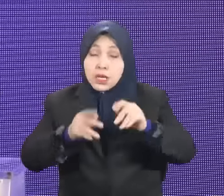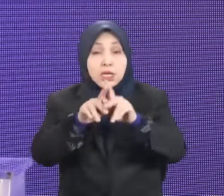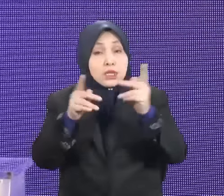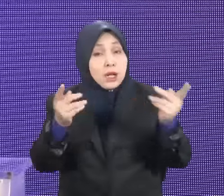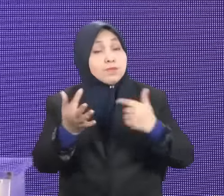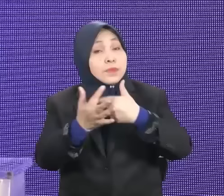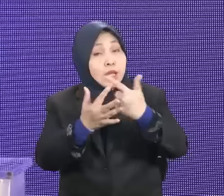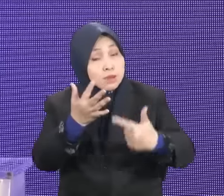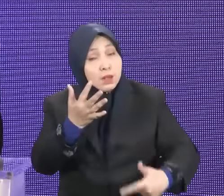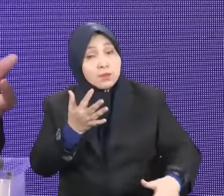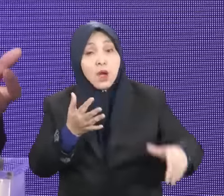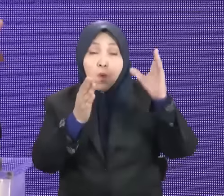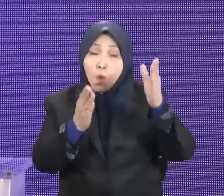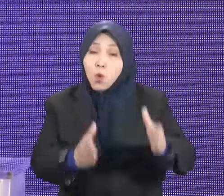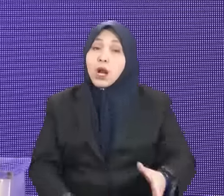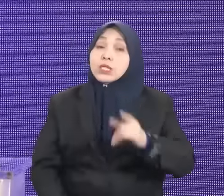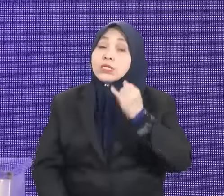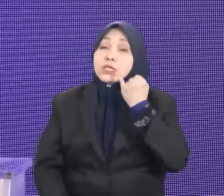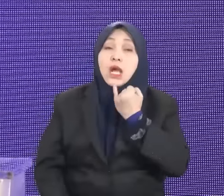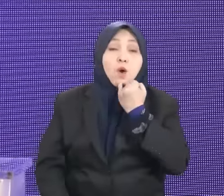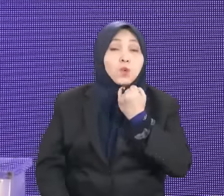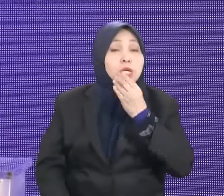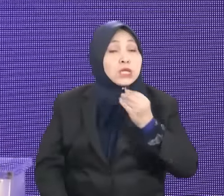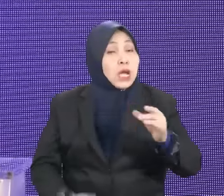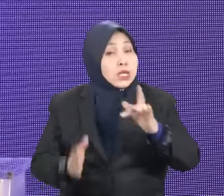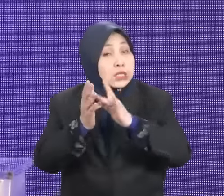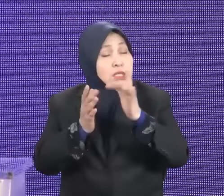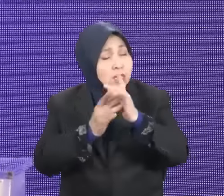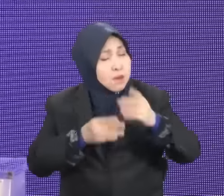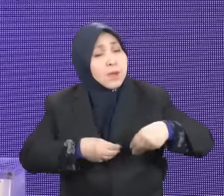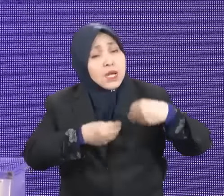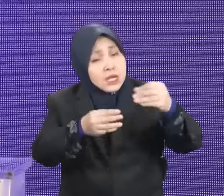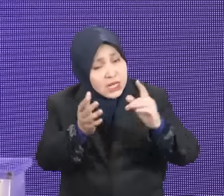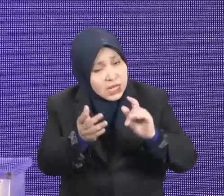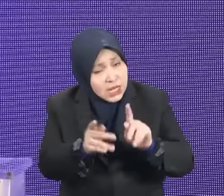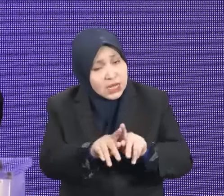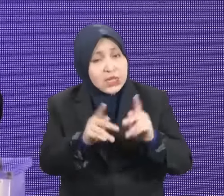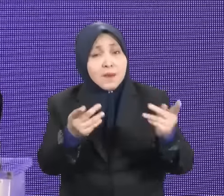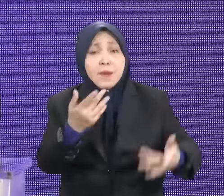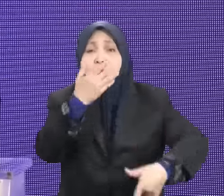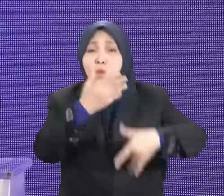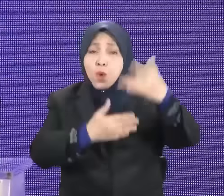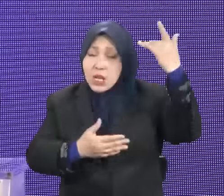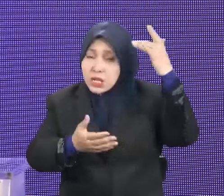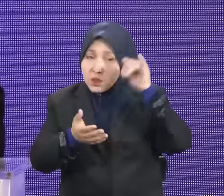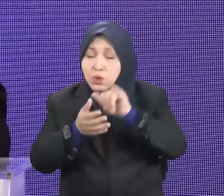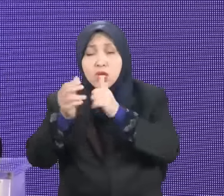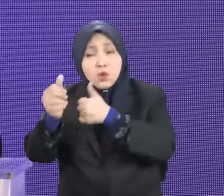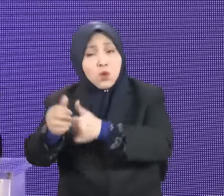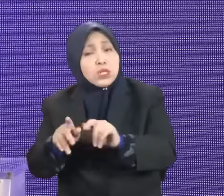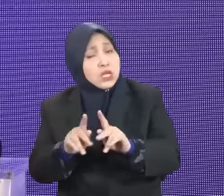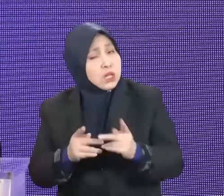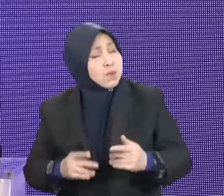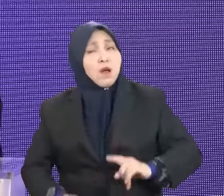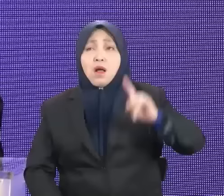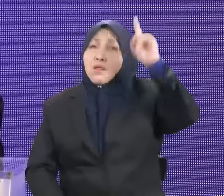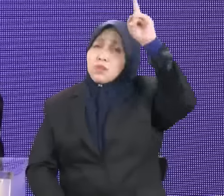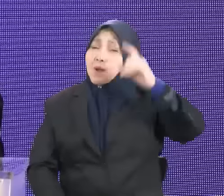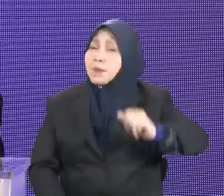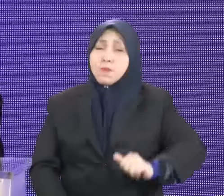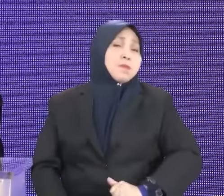orang Yahudi Nasrani sebenarnya mereka diberikan kitab kalau awal mereka mengikut Alkitab ini Allah berbangga Ya Allah